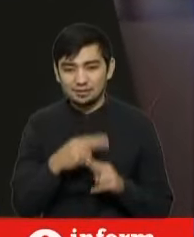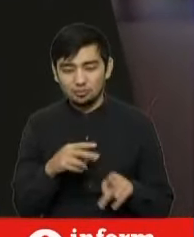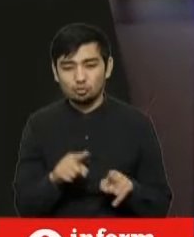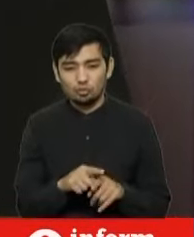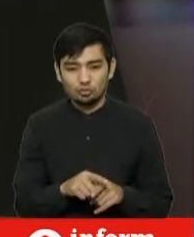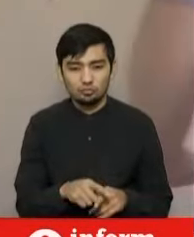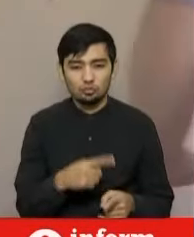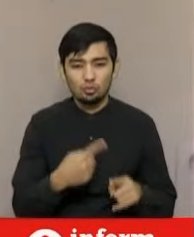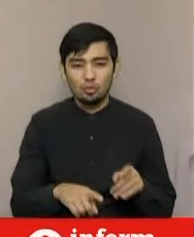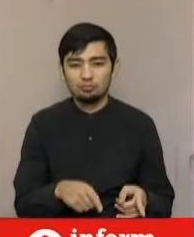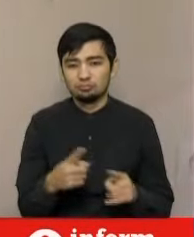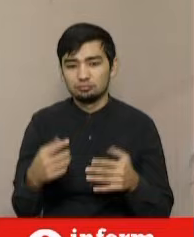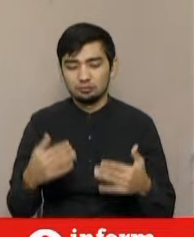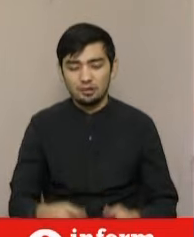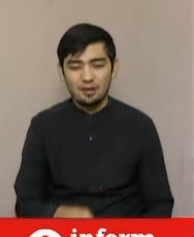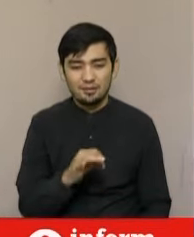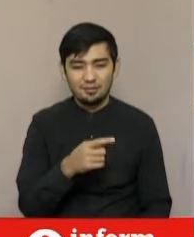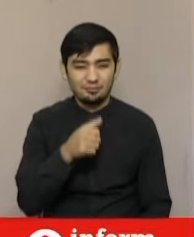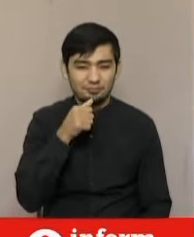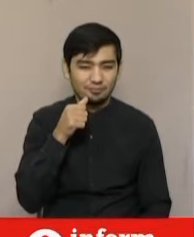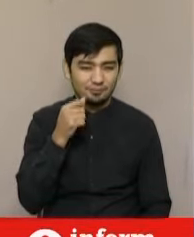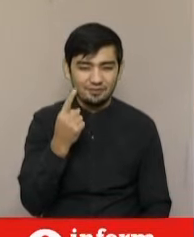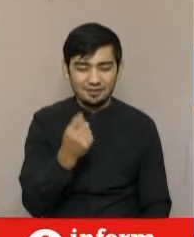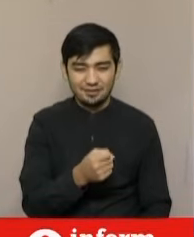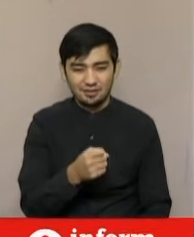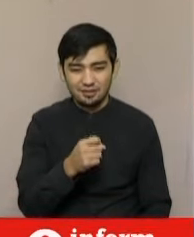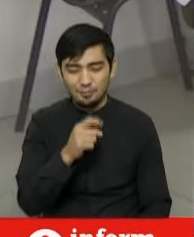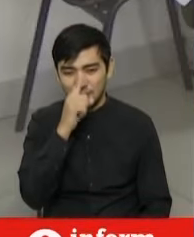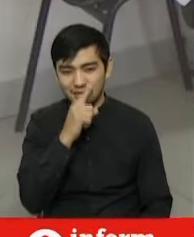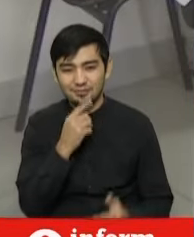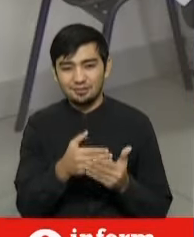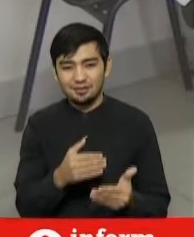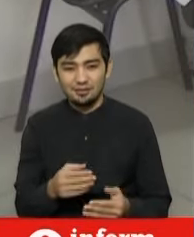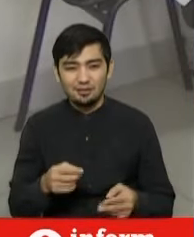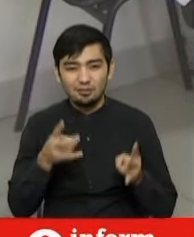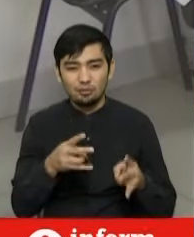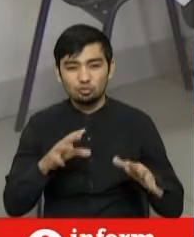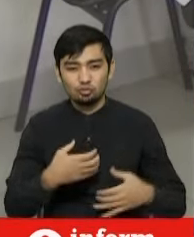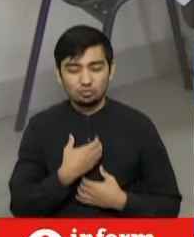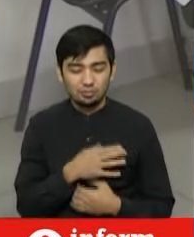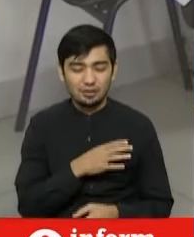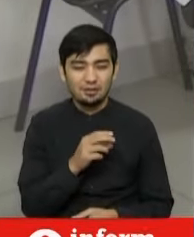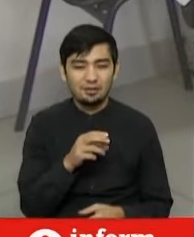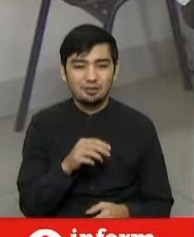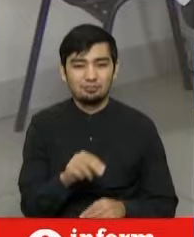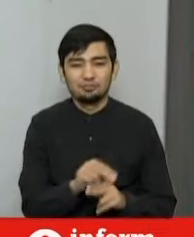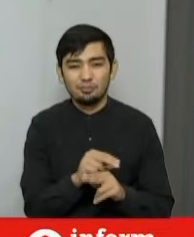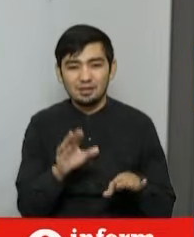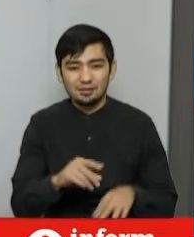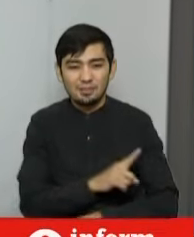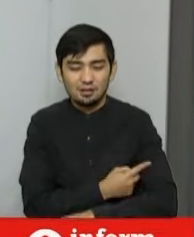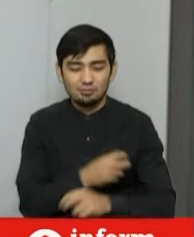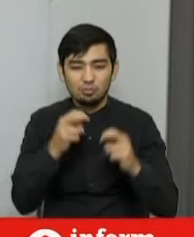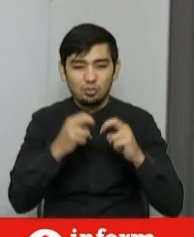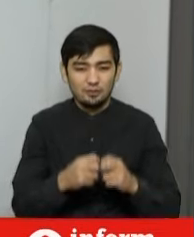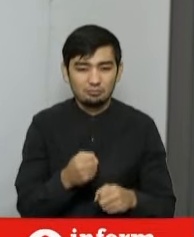ауыстырылған. Өткен айда болған қайғылы оқиғадан кейін медициналық және фармацевтикалық бақылау департаменті емдеу мекемесінде тексеріс